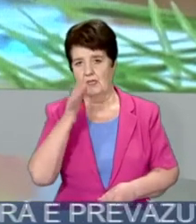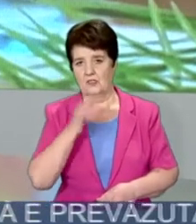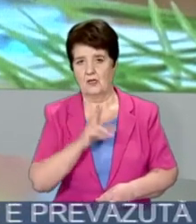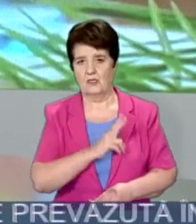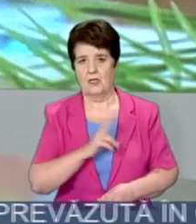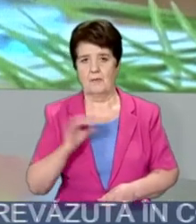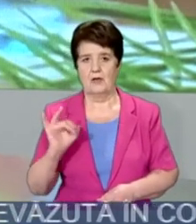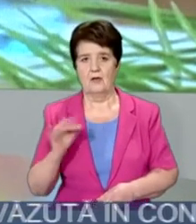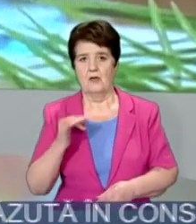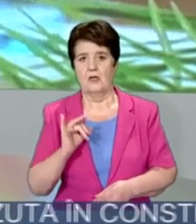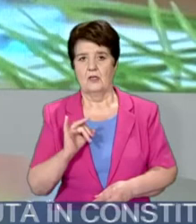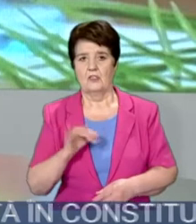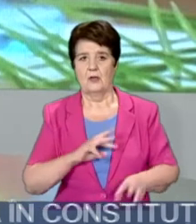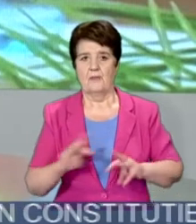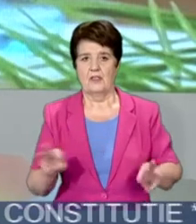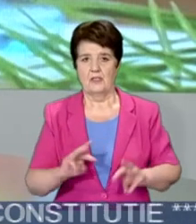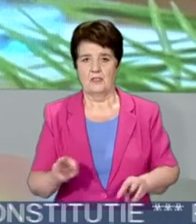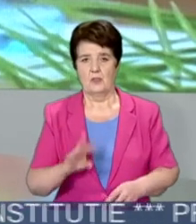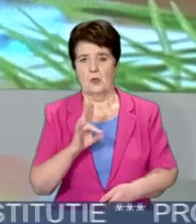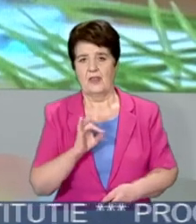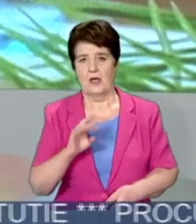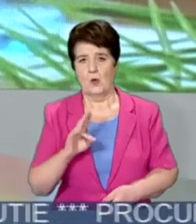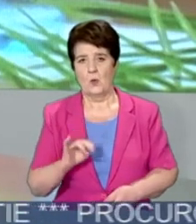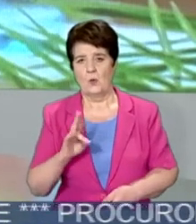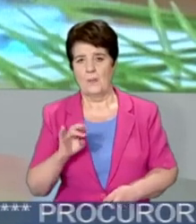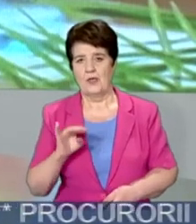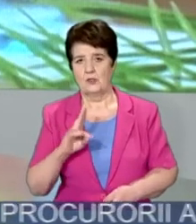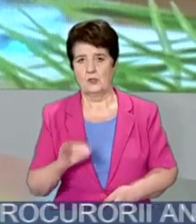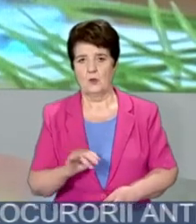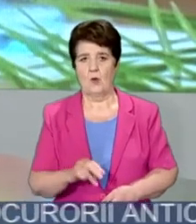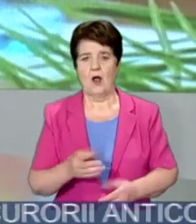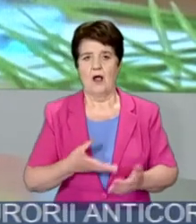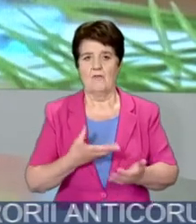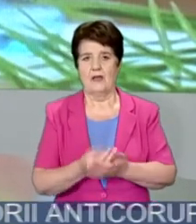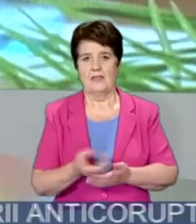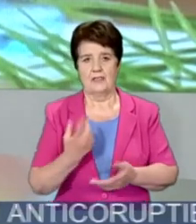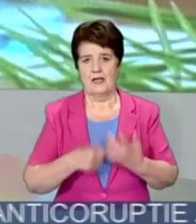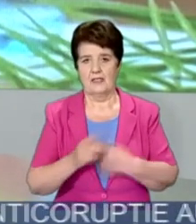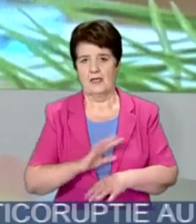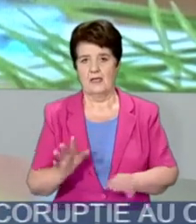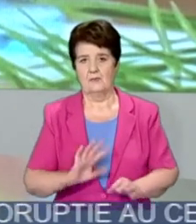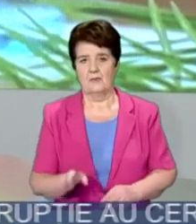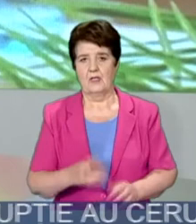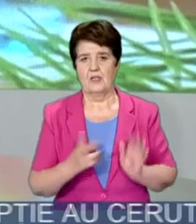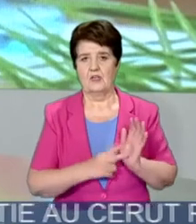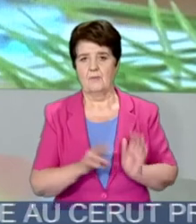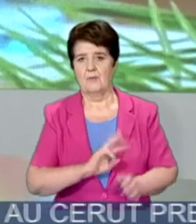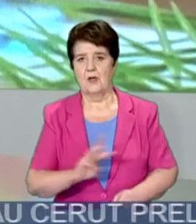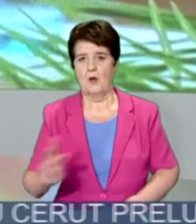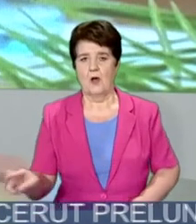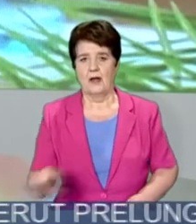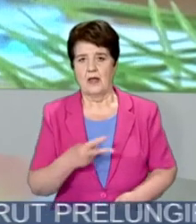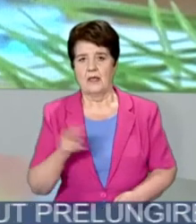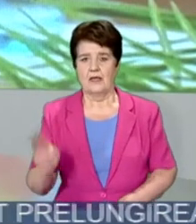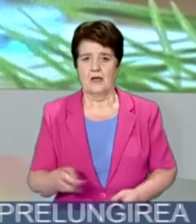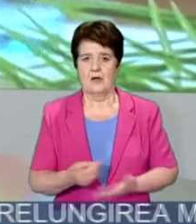Katayama Yoshihiro, și ministrul de externe, Nicu Popescu. Finanțarea nerambursabilă în valoare de peste 7 milioane de euro a fost oferită în